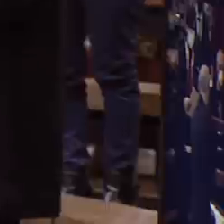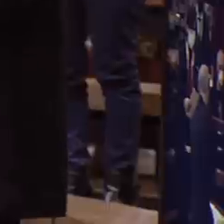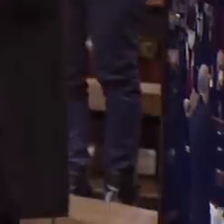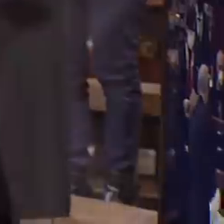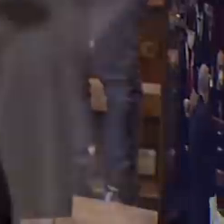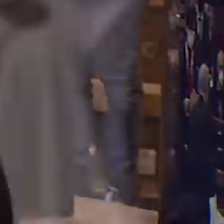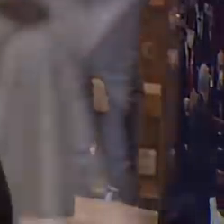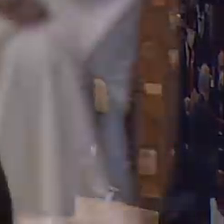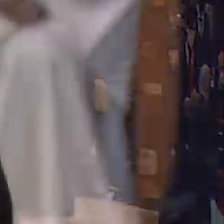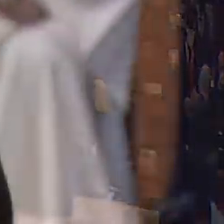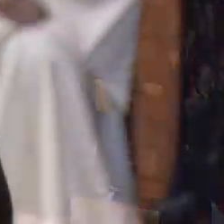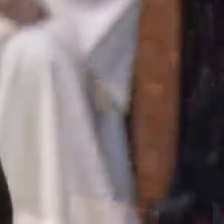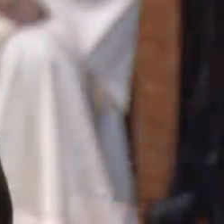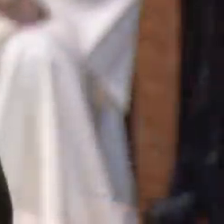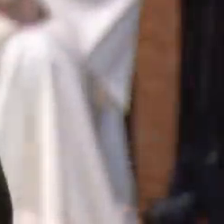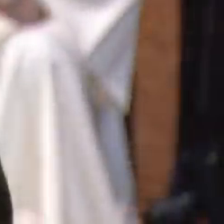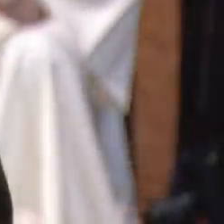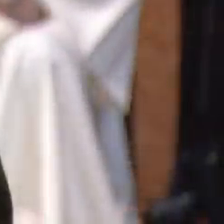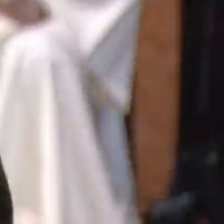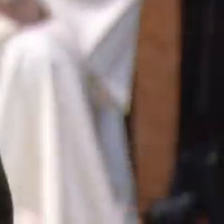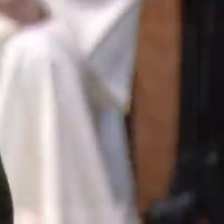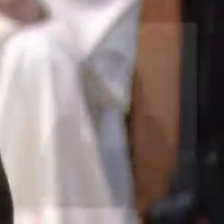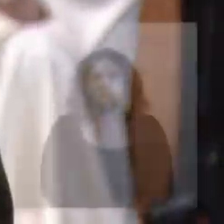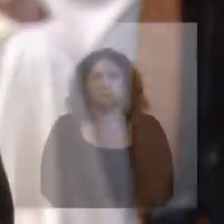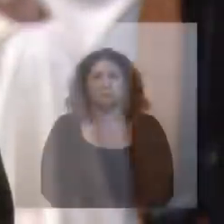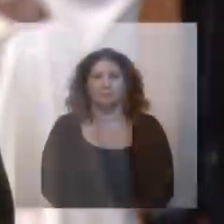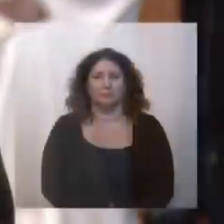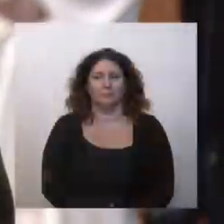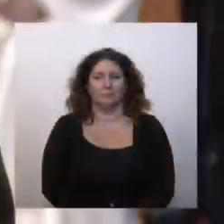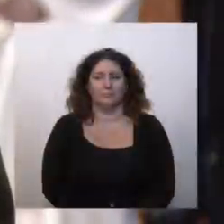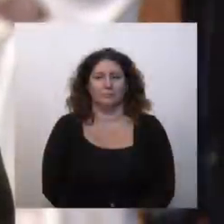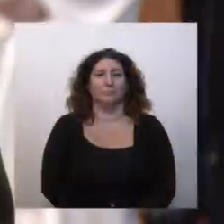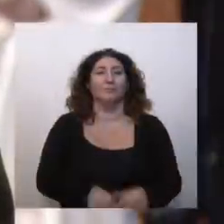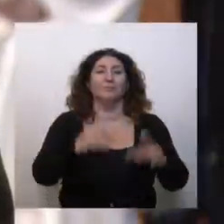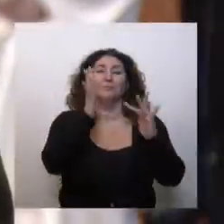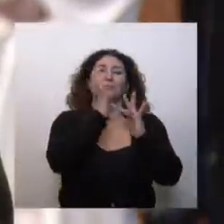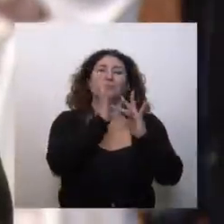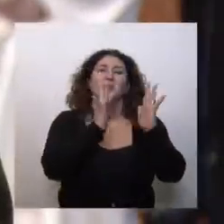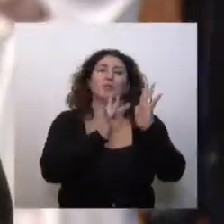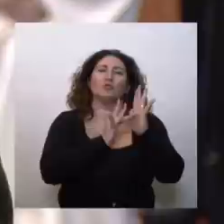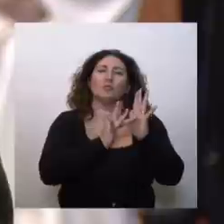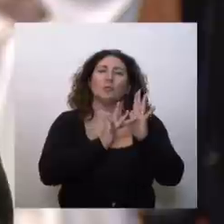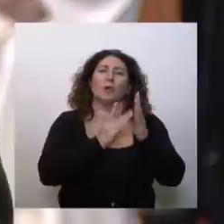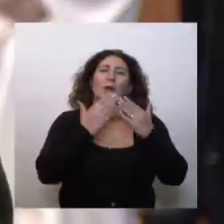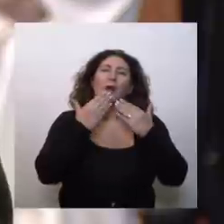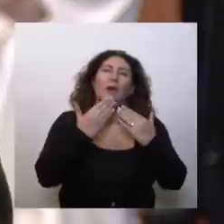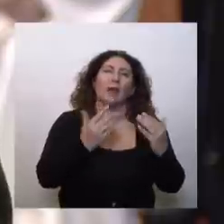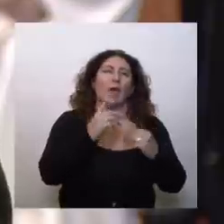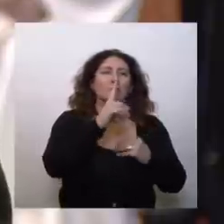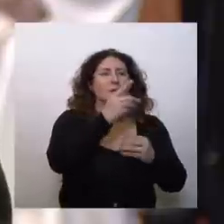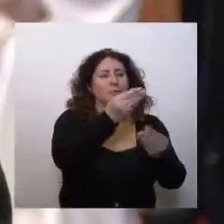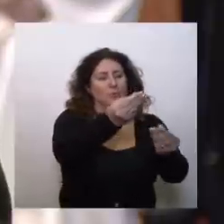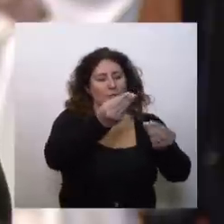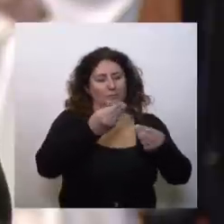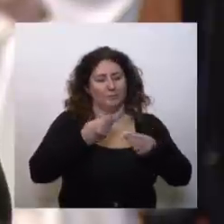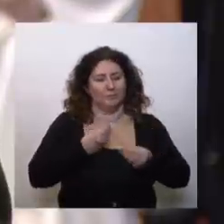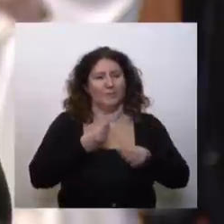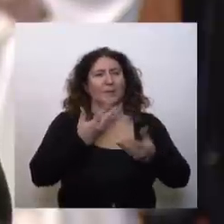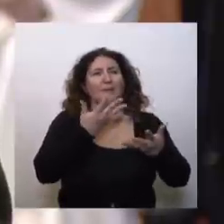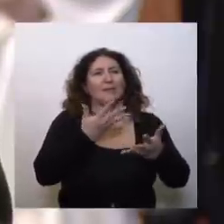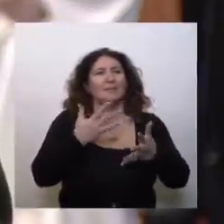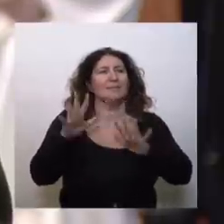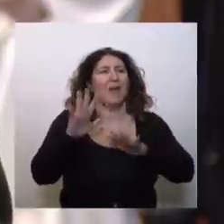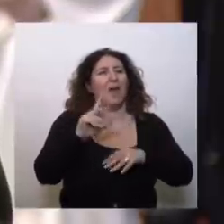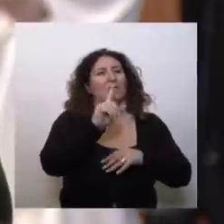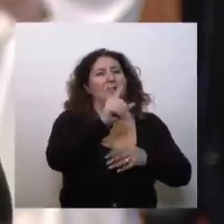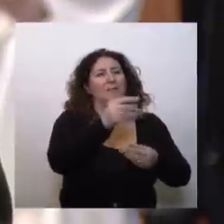Venga a me, Signore, la tua grazia e la tua salvezza secondo la tua promessa.